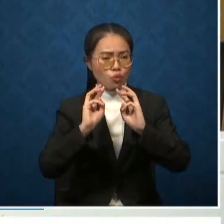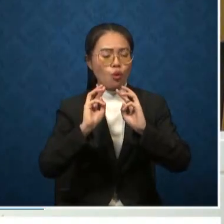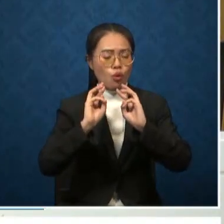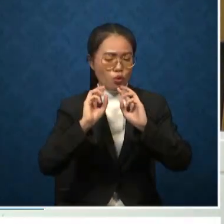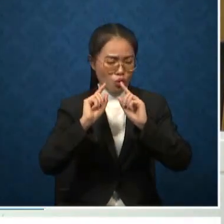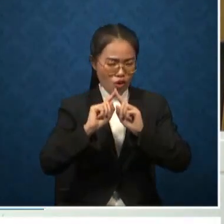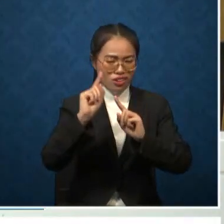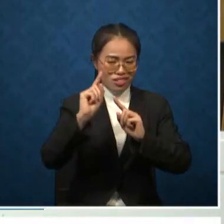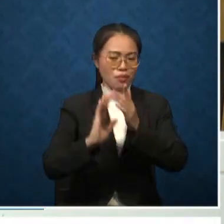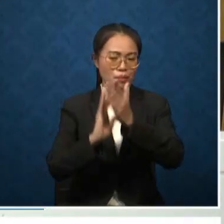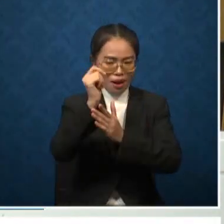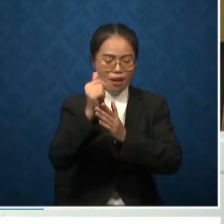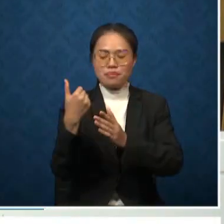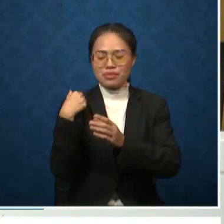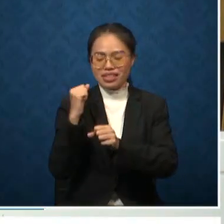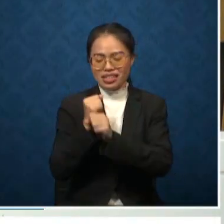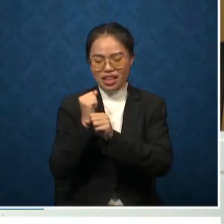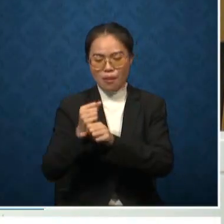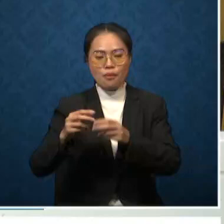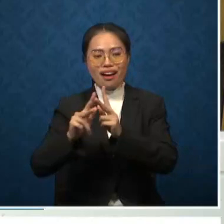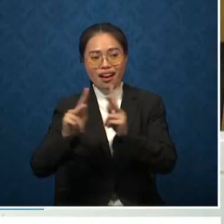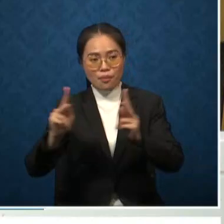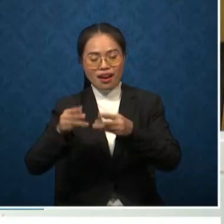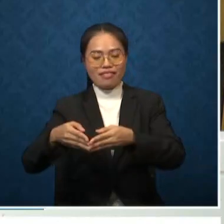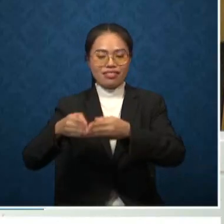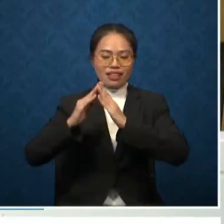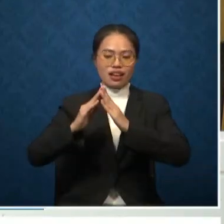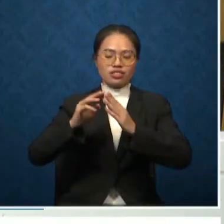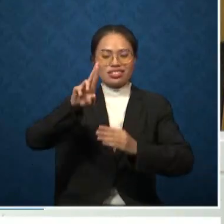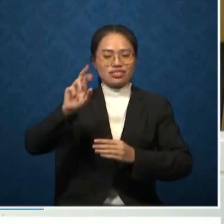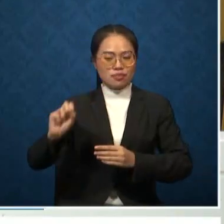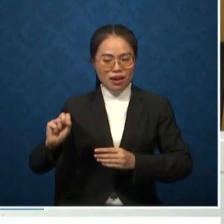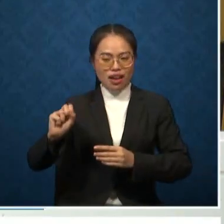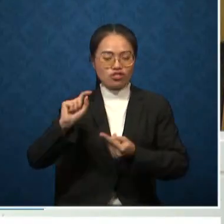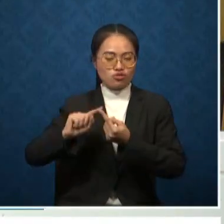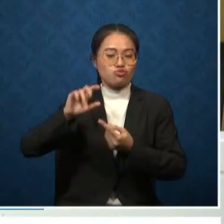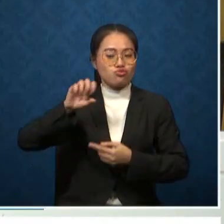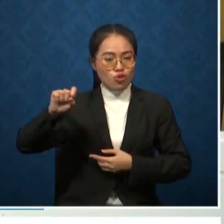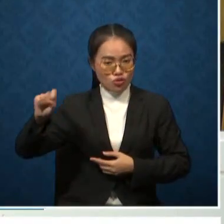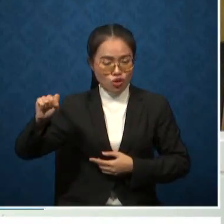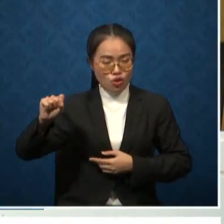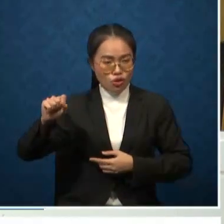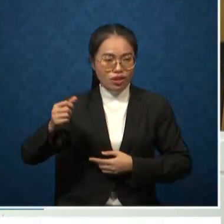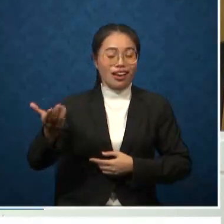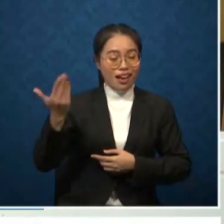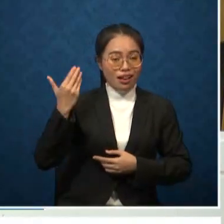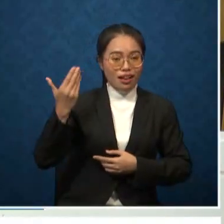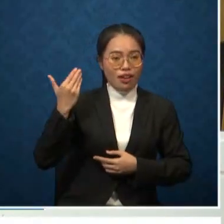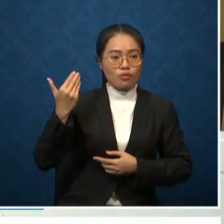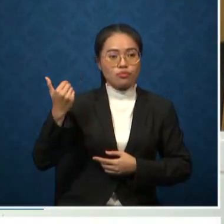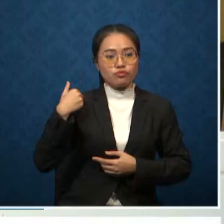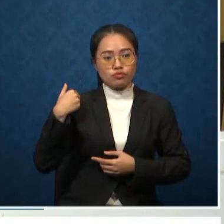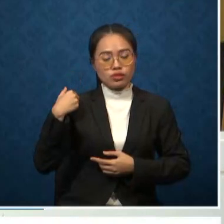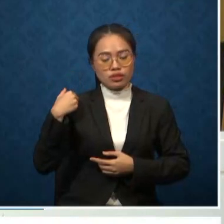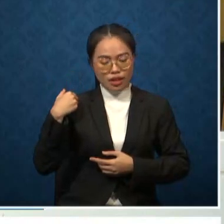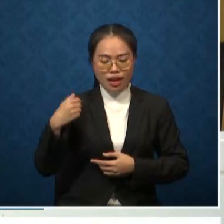ตั้งกรรมาธิการขึ้นมาท่านกรรมาธิการของสภาผู้แทนราษฎรในชุดก่อนหน้านี้นะครับก็ได้ก